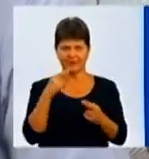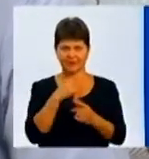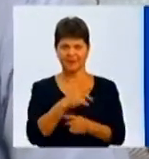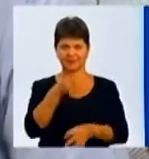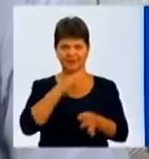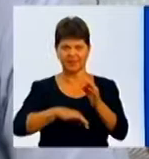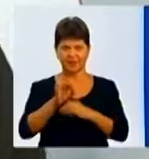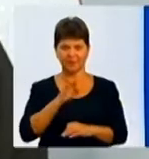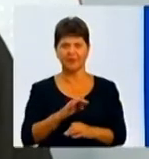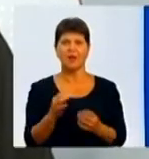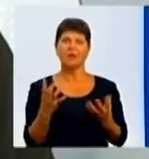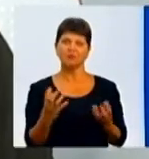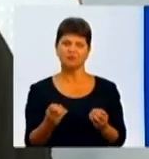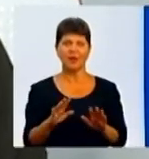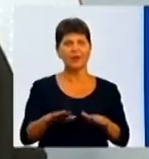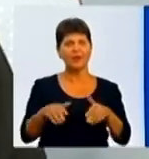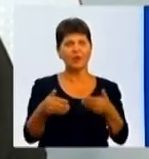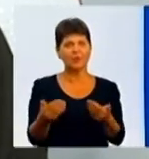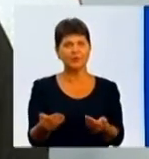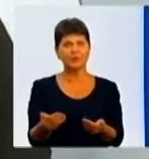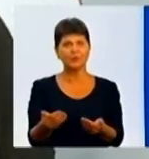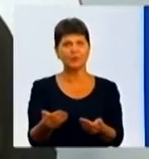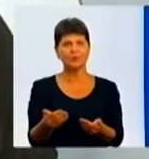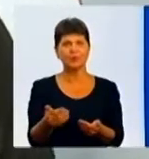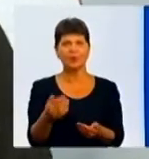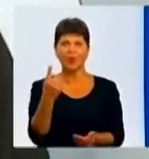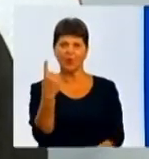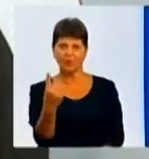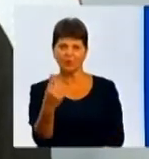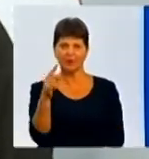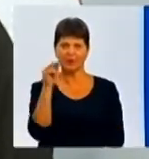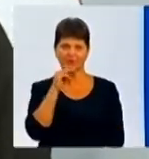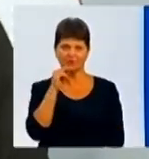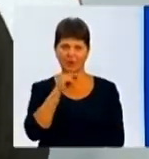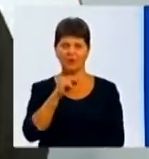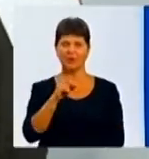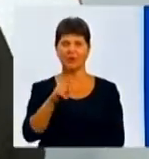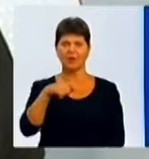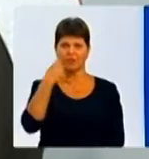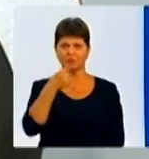Ще рекомендують на воду чайну ложку соди, на склянку води,